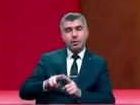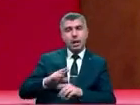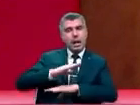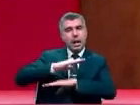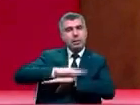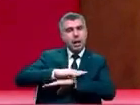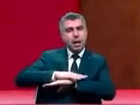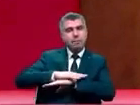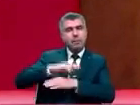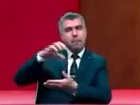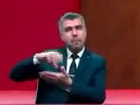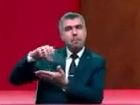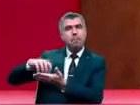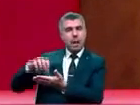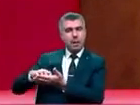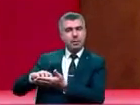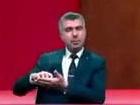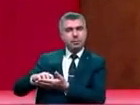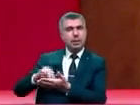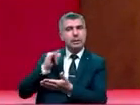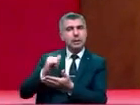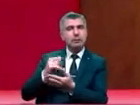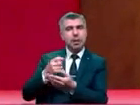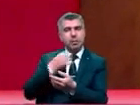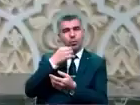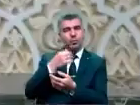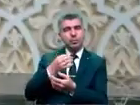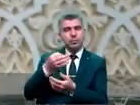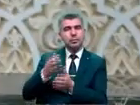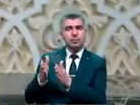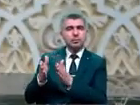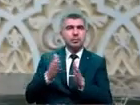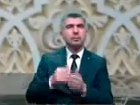حنا كنحترموا حقوق الدول ولكن نتابع ونسجل. شكرا. شكرا.